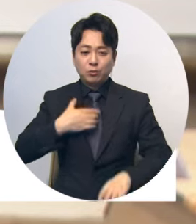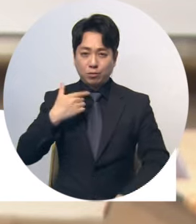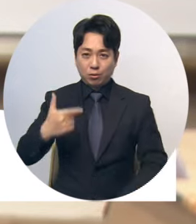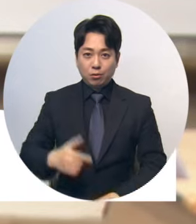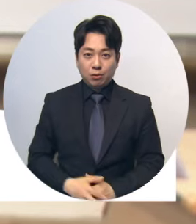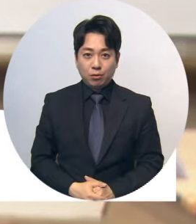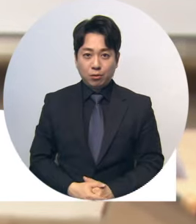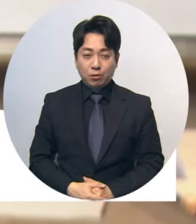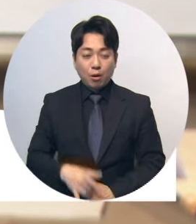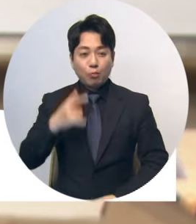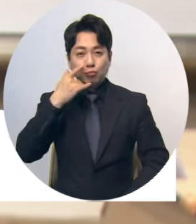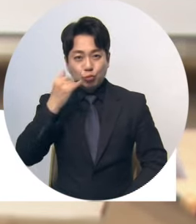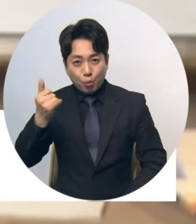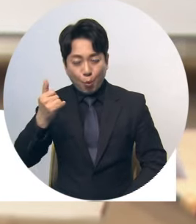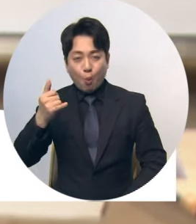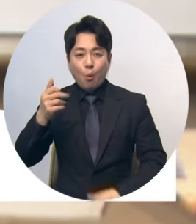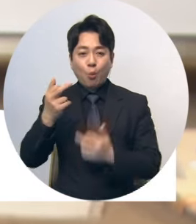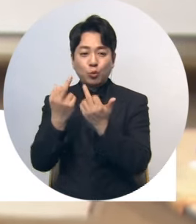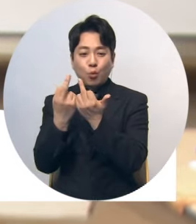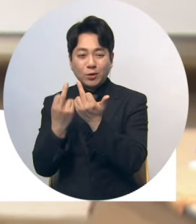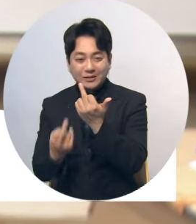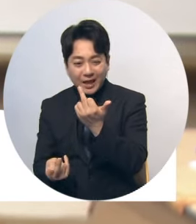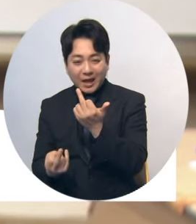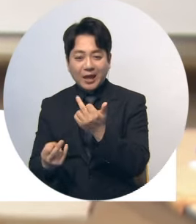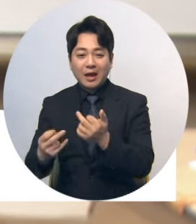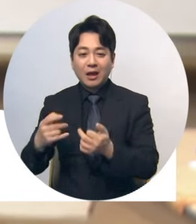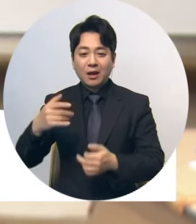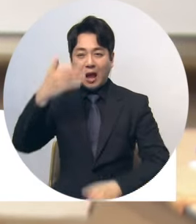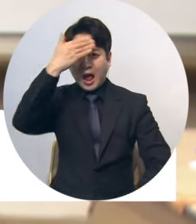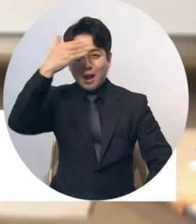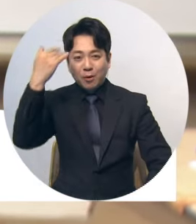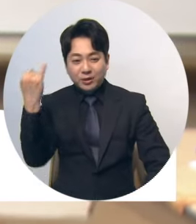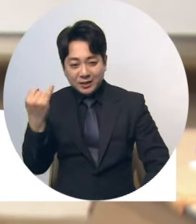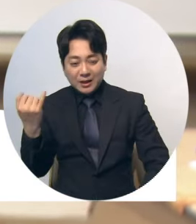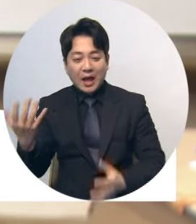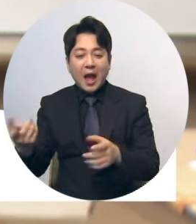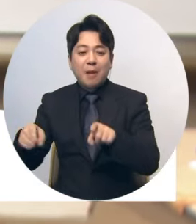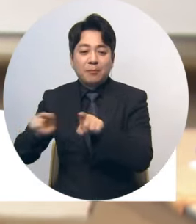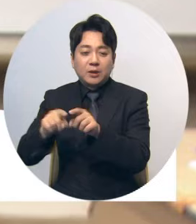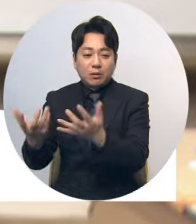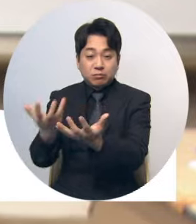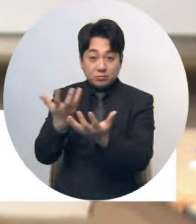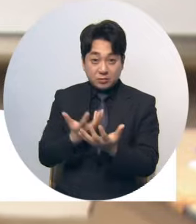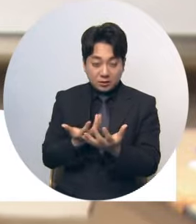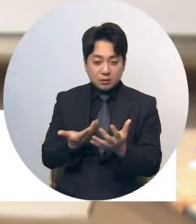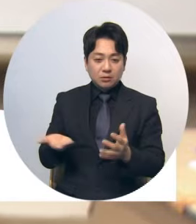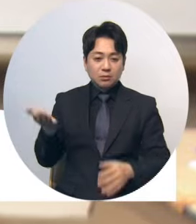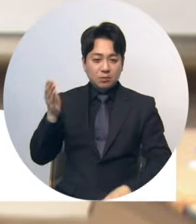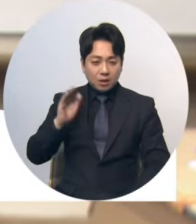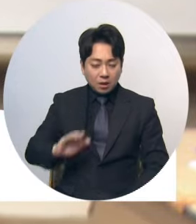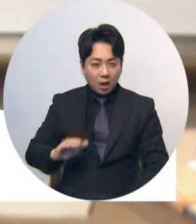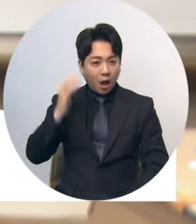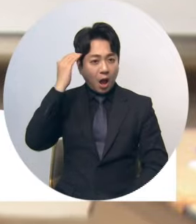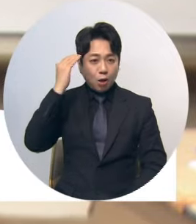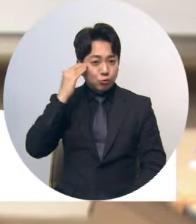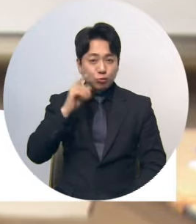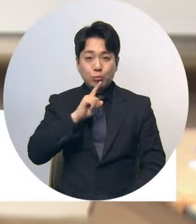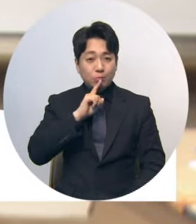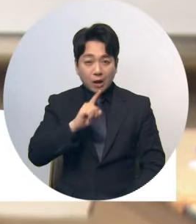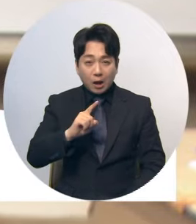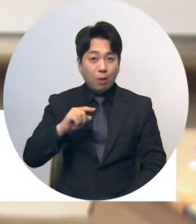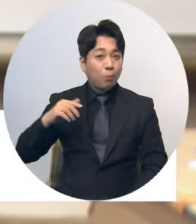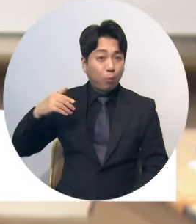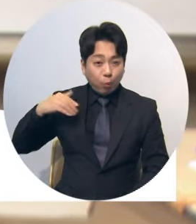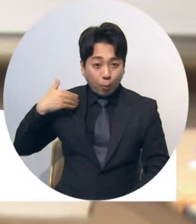우리 할머니까지 다 같이 왔어요. 제일 어려운 게 당연히 언어였고